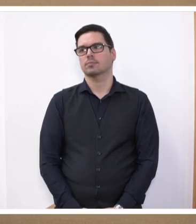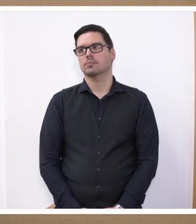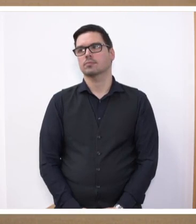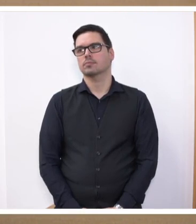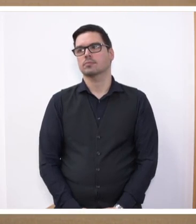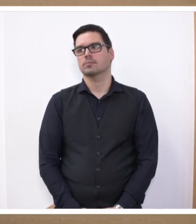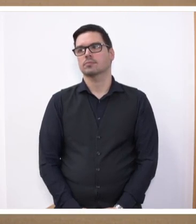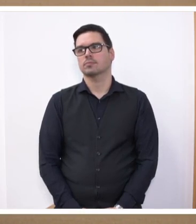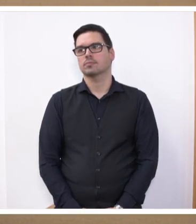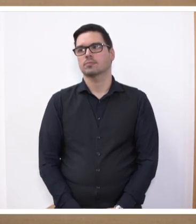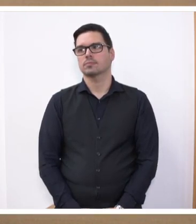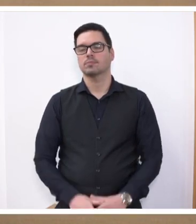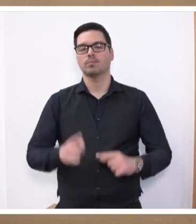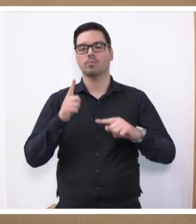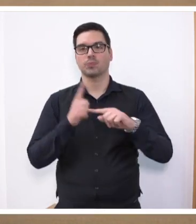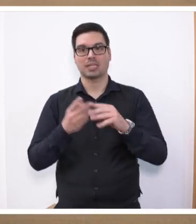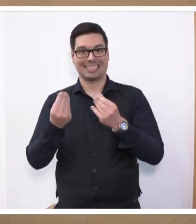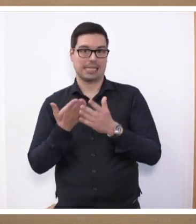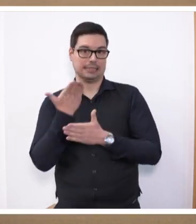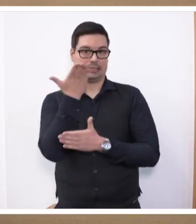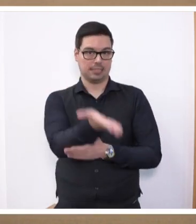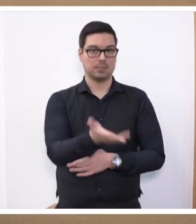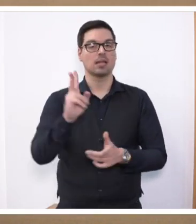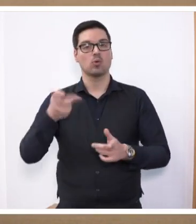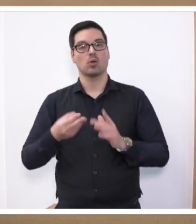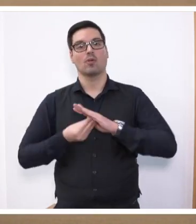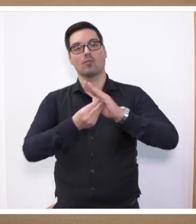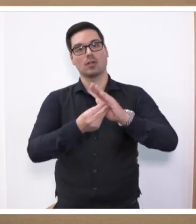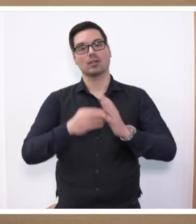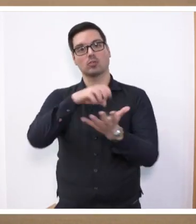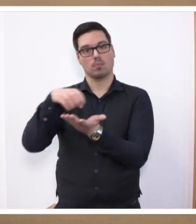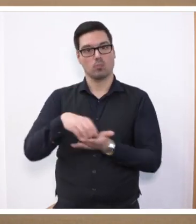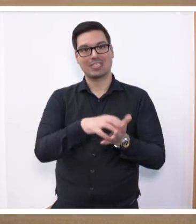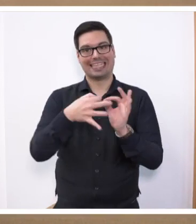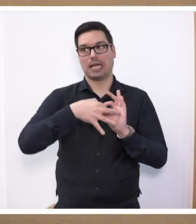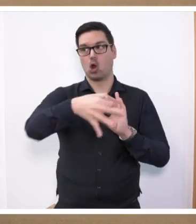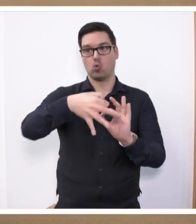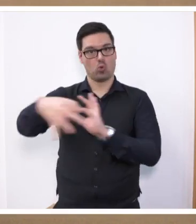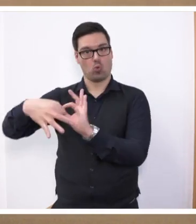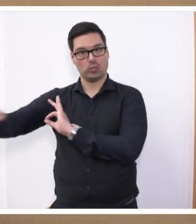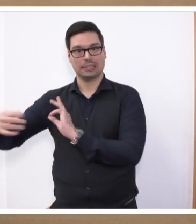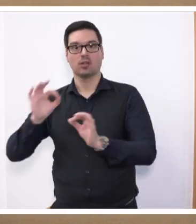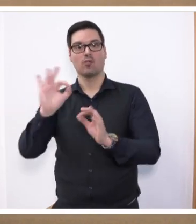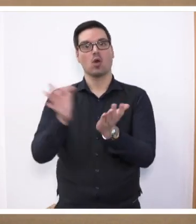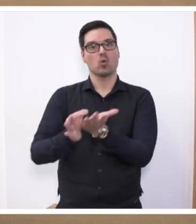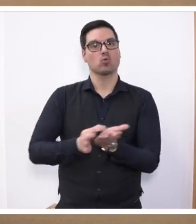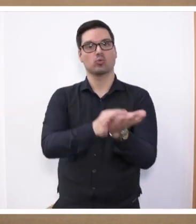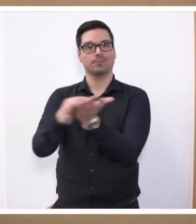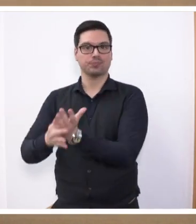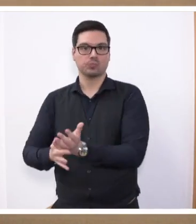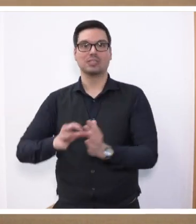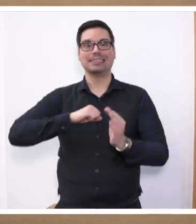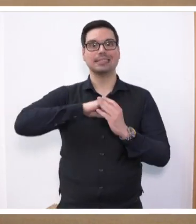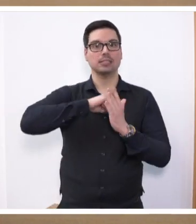Und neben der Bereitstellung der finanziellen Mittel werden auch Förder- und Projektlotsen nun eingesetzt, damit die Kommunen auch möglichst schnell, reibungslos